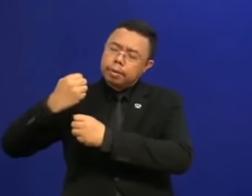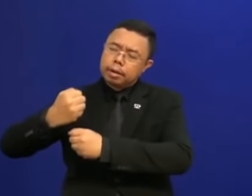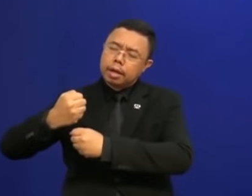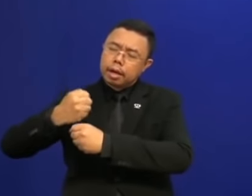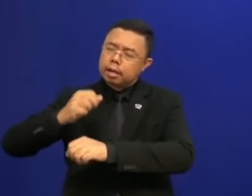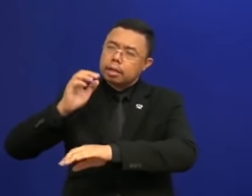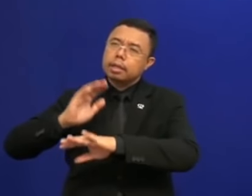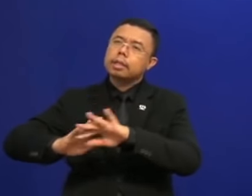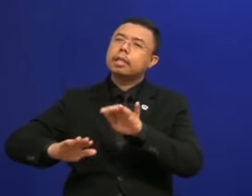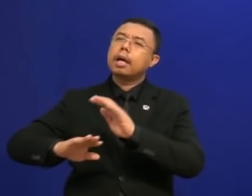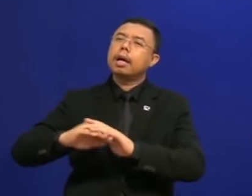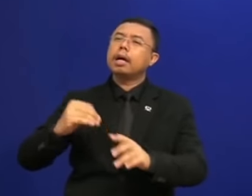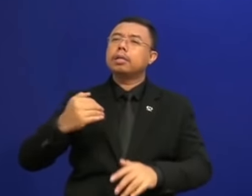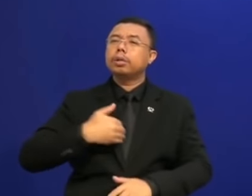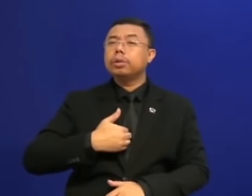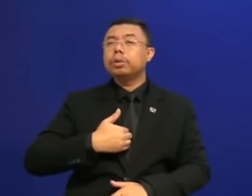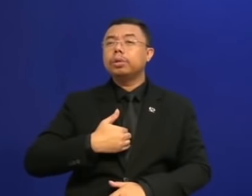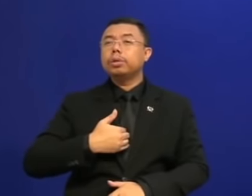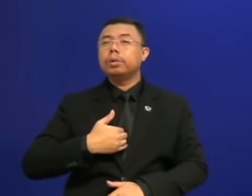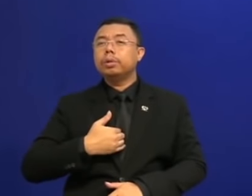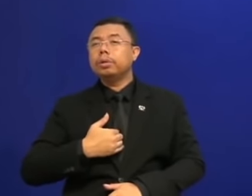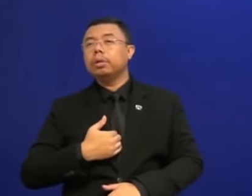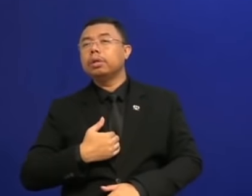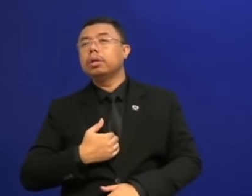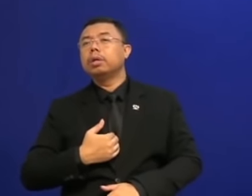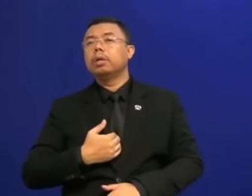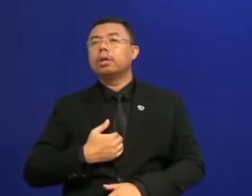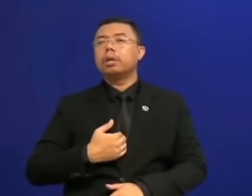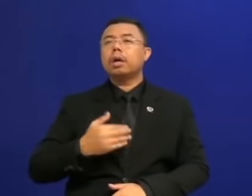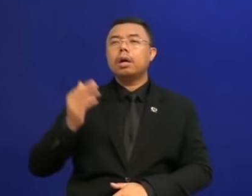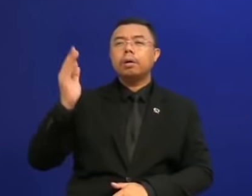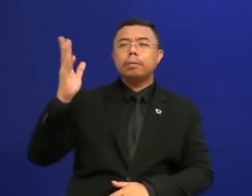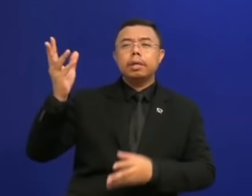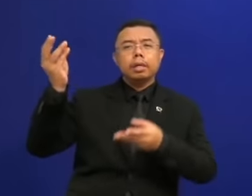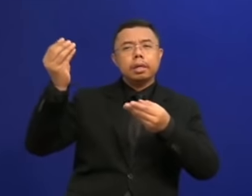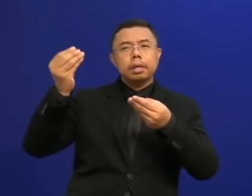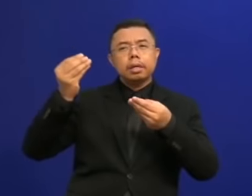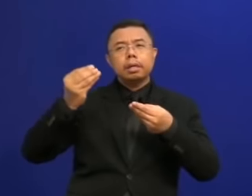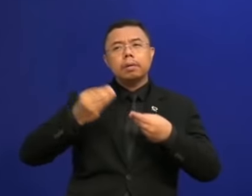Kau pegang tanganku, Kau beri